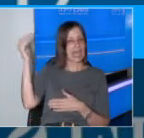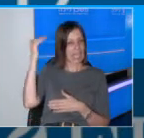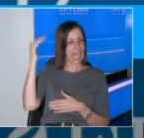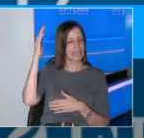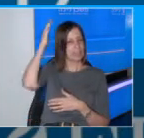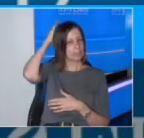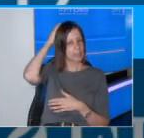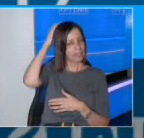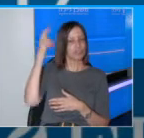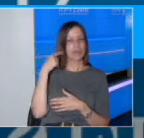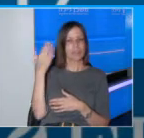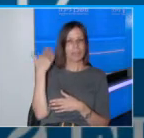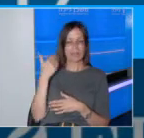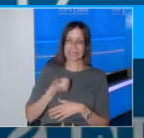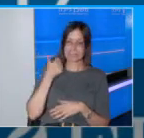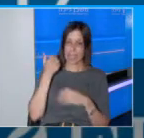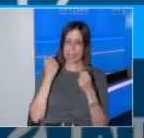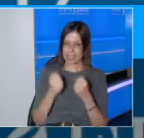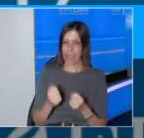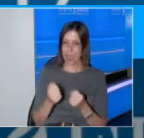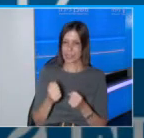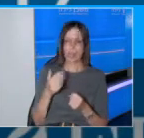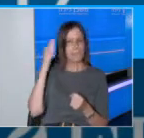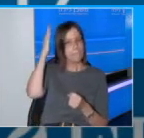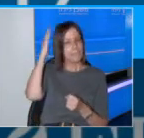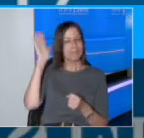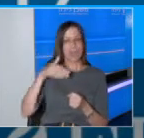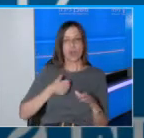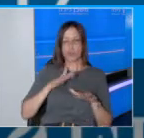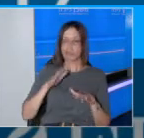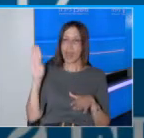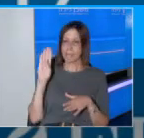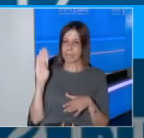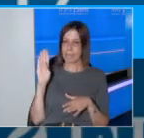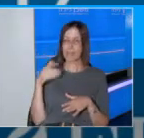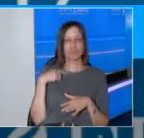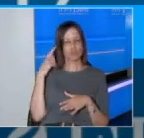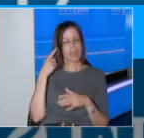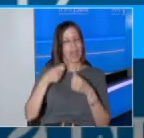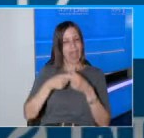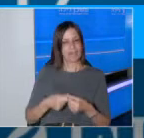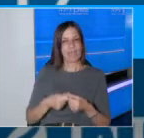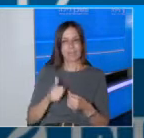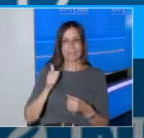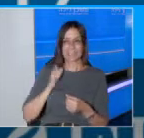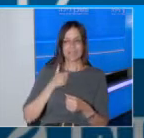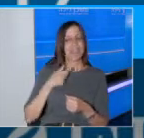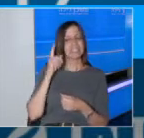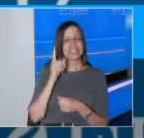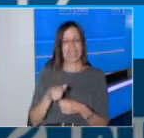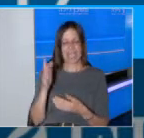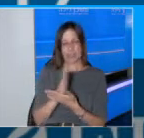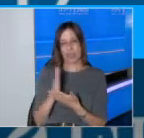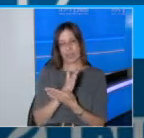שמעתי בעבר את שר הביטחון בנט ואת ראש הממשלה נתניהו, שאני שומע את חבריי בצבא. צריך